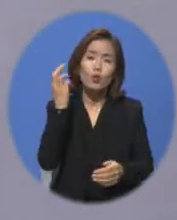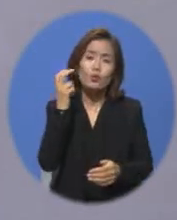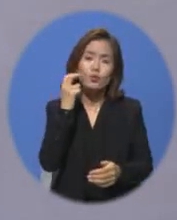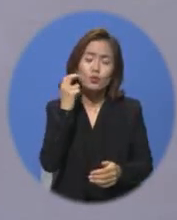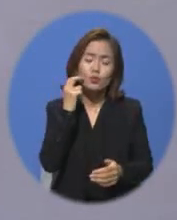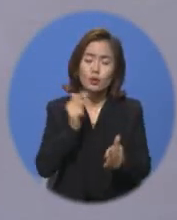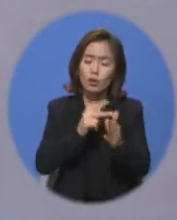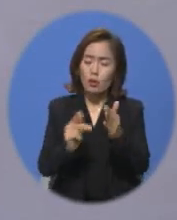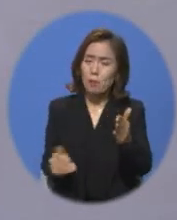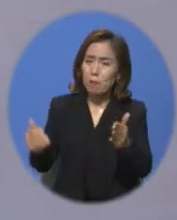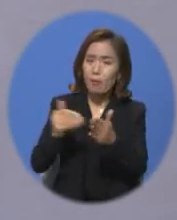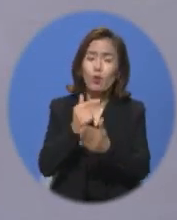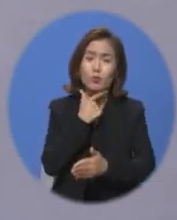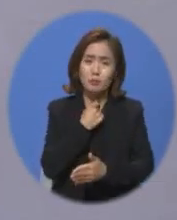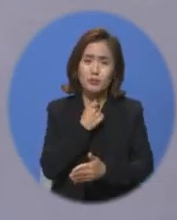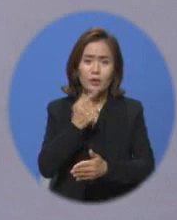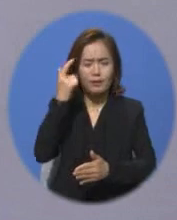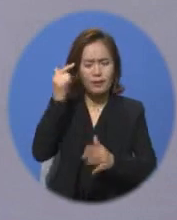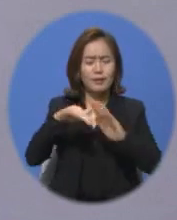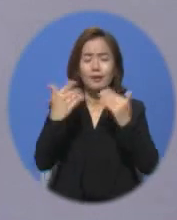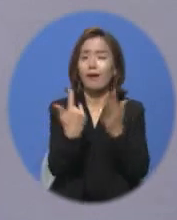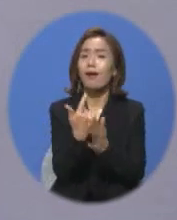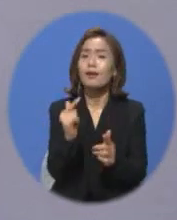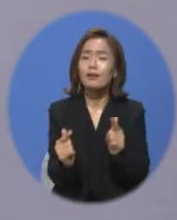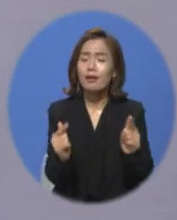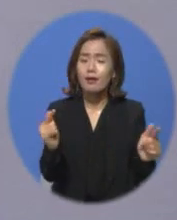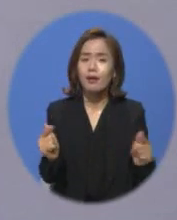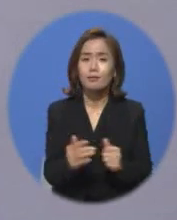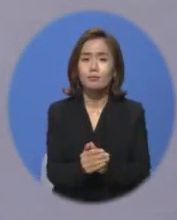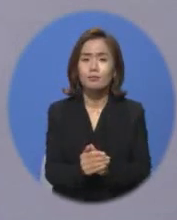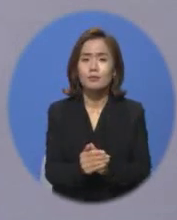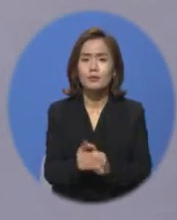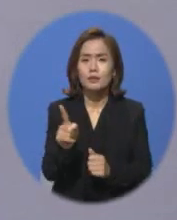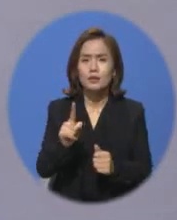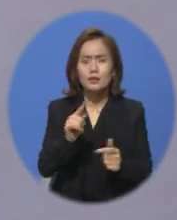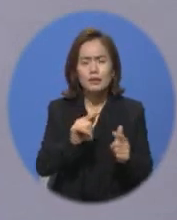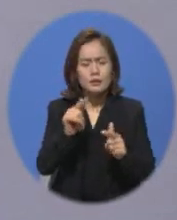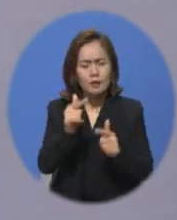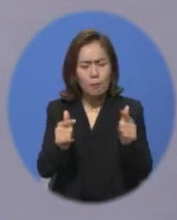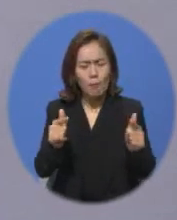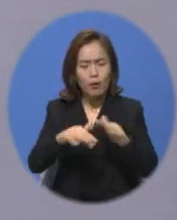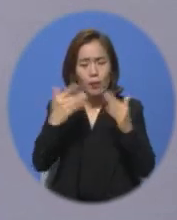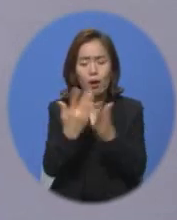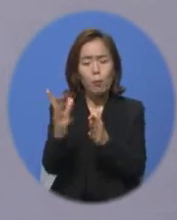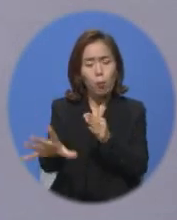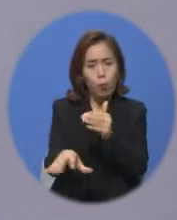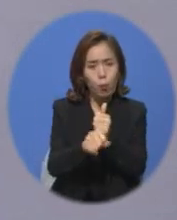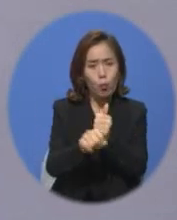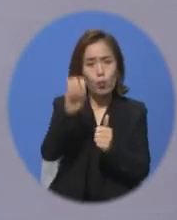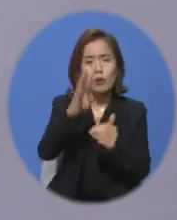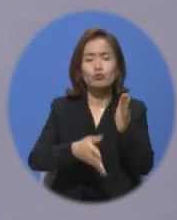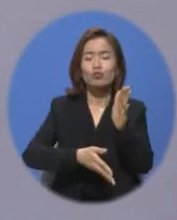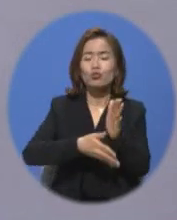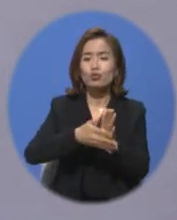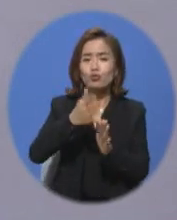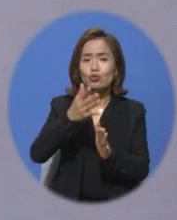.저는광주역의미래를설계하기 위해이러한다양한의견들을종합하여,광주역이